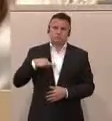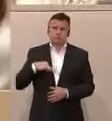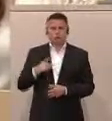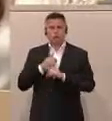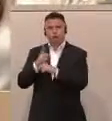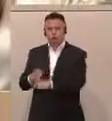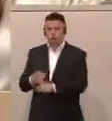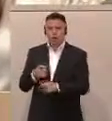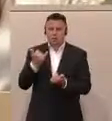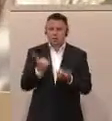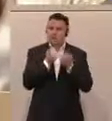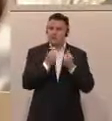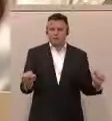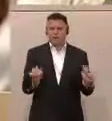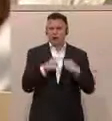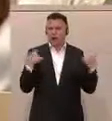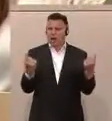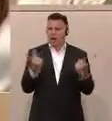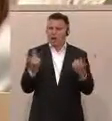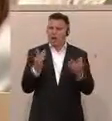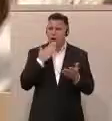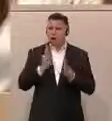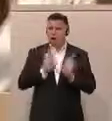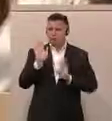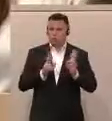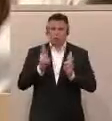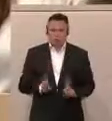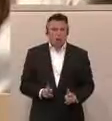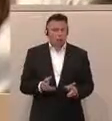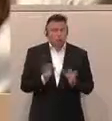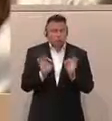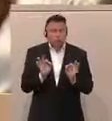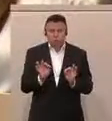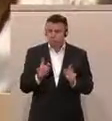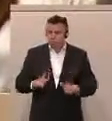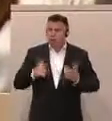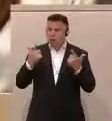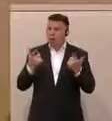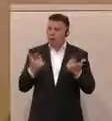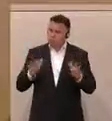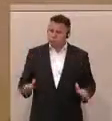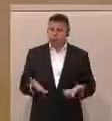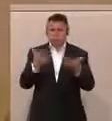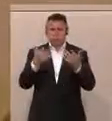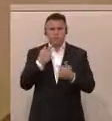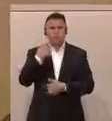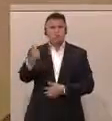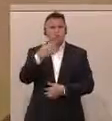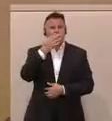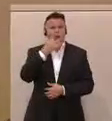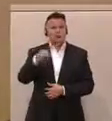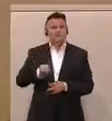Kräfte binden. Und das ist lebendiger Parlamentarismus. Und wenn der als